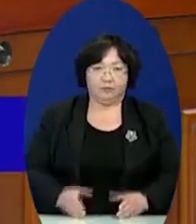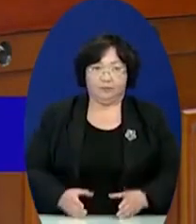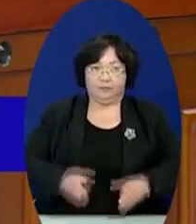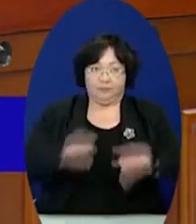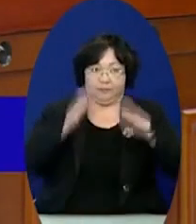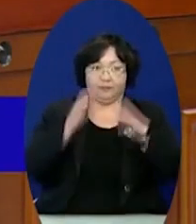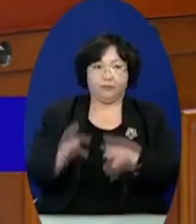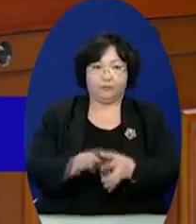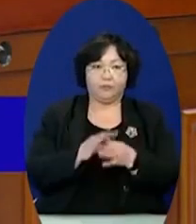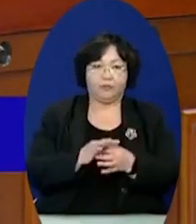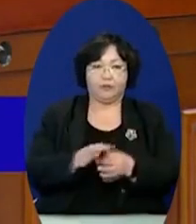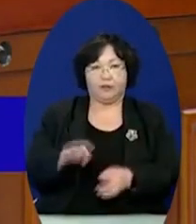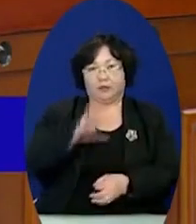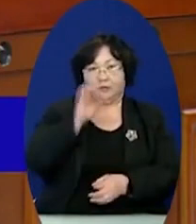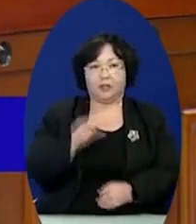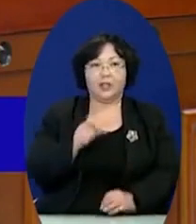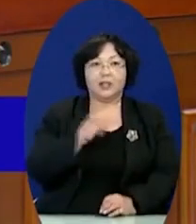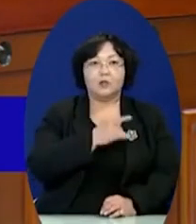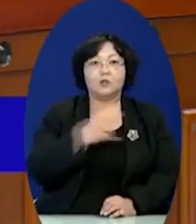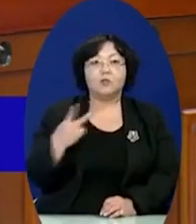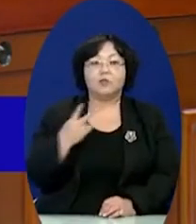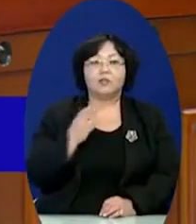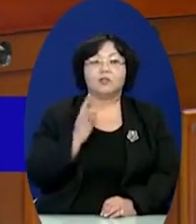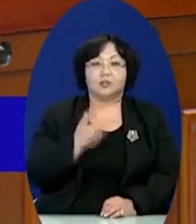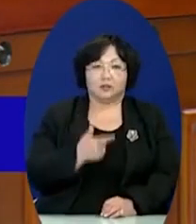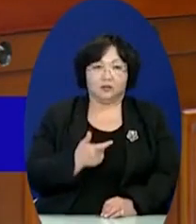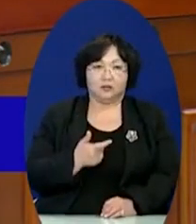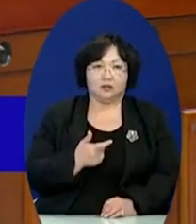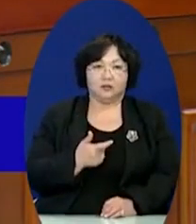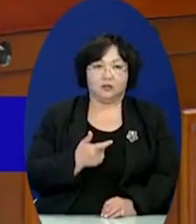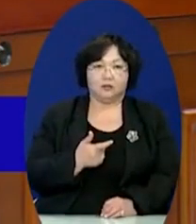холбоотой асуудлаар одоо эрүүгийн хэрэгт